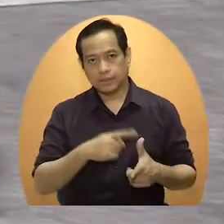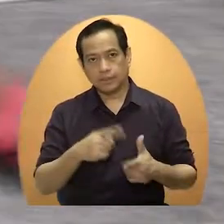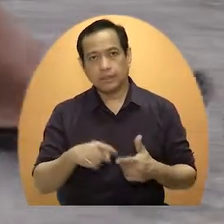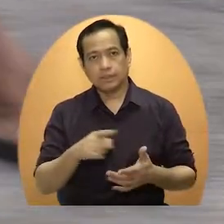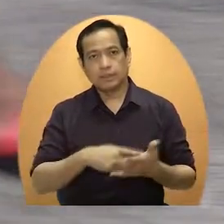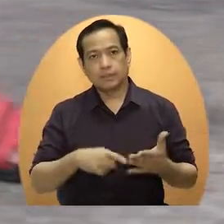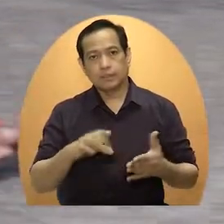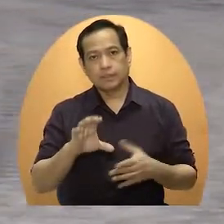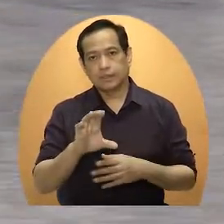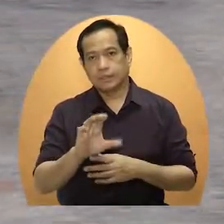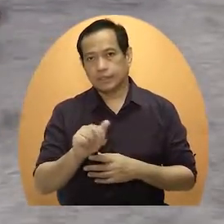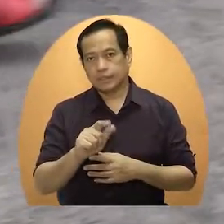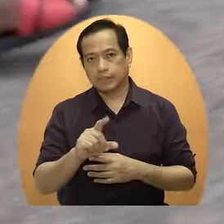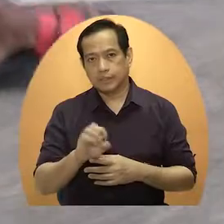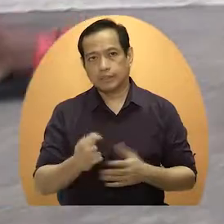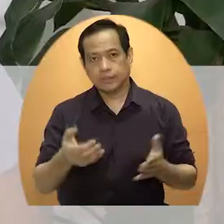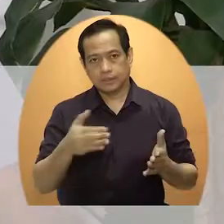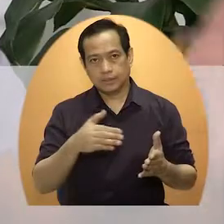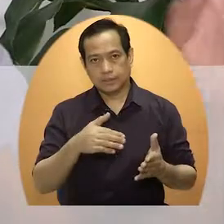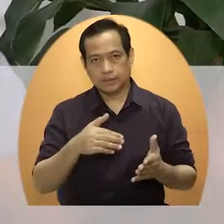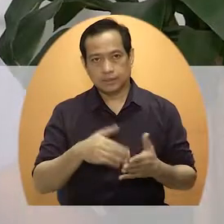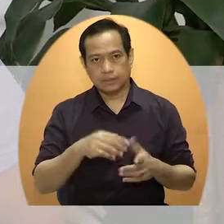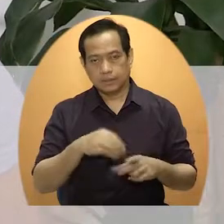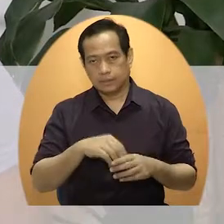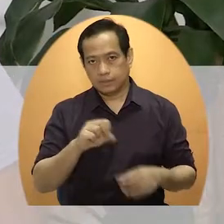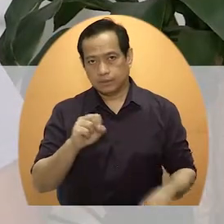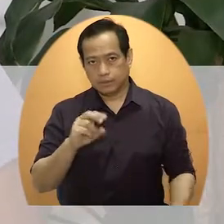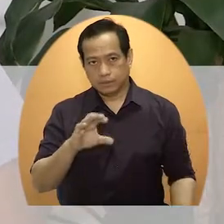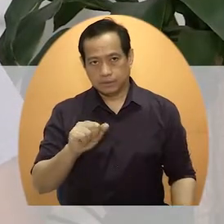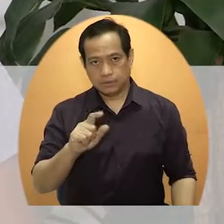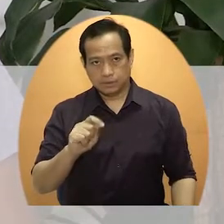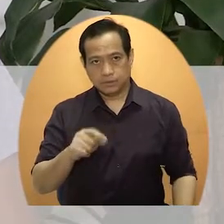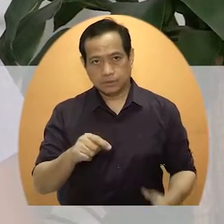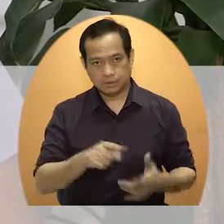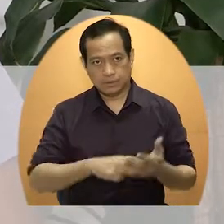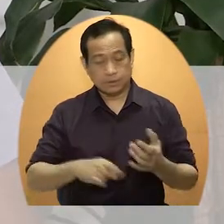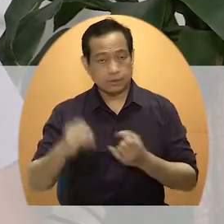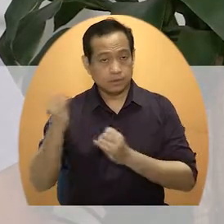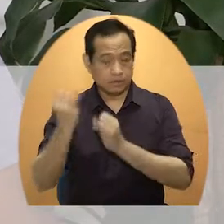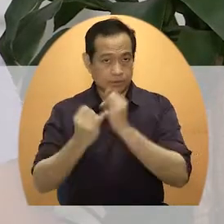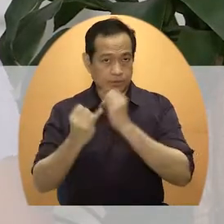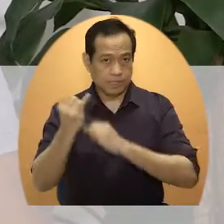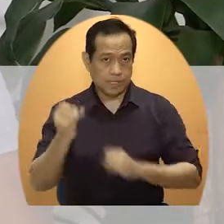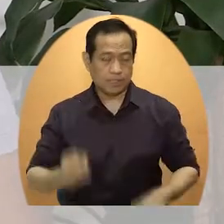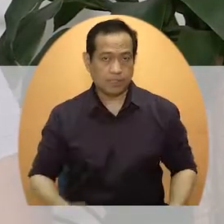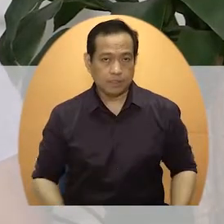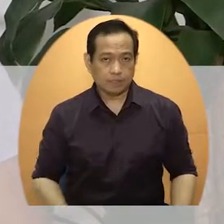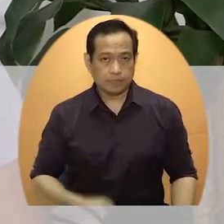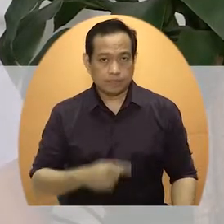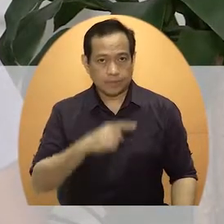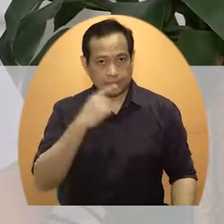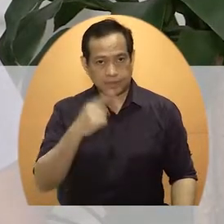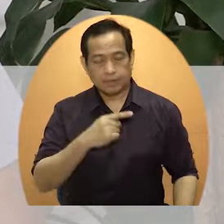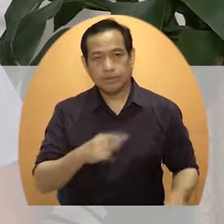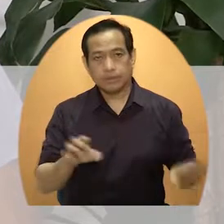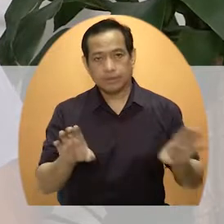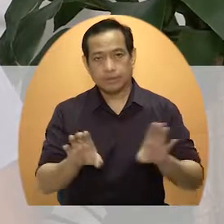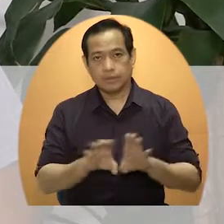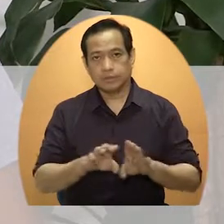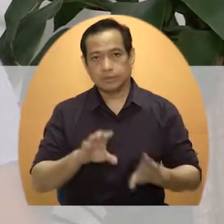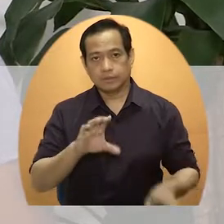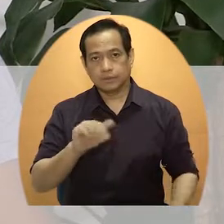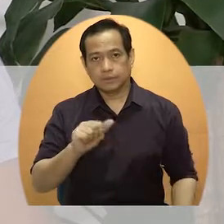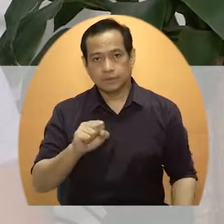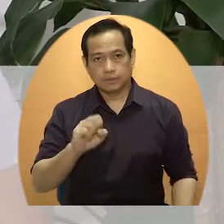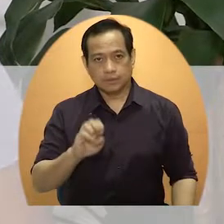sa aksidente. Noong 31 ng July, nagpalo pa ako ng kaso sa sukat. Anong nangyari po? Sabi, close daw yung kaso.